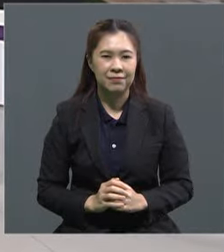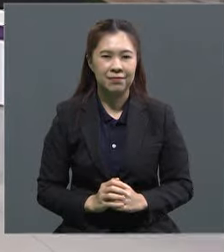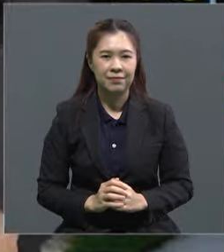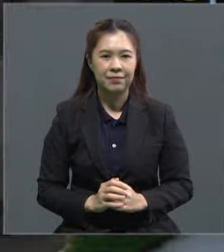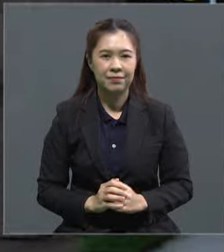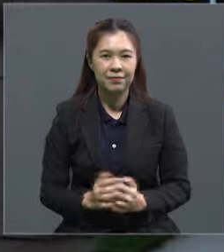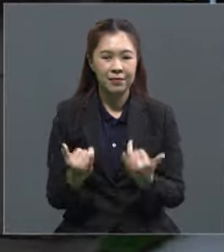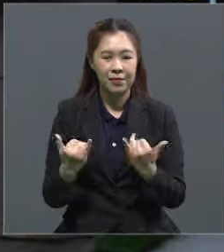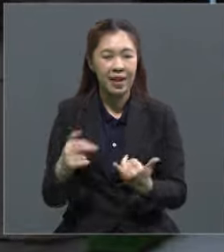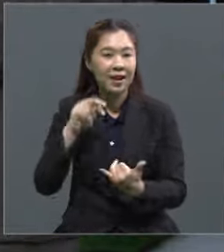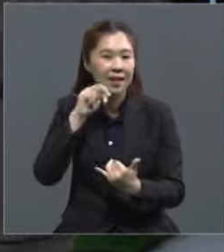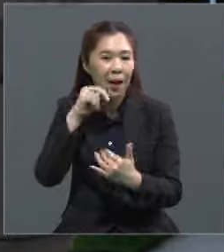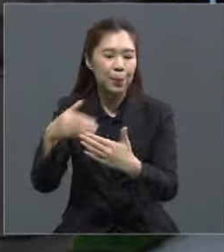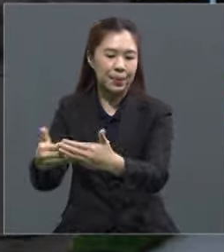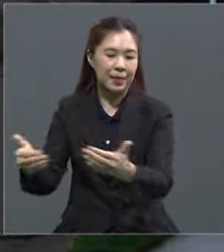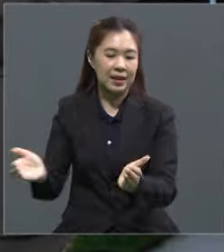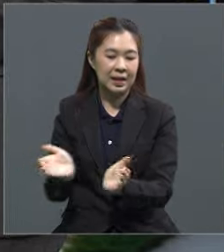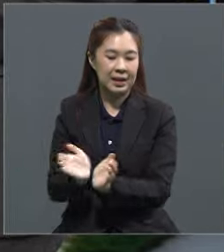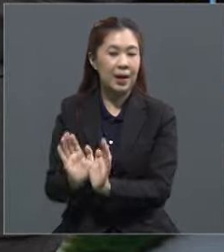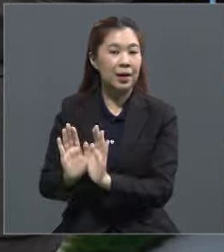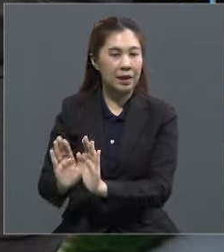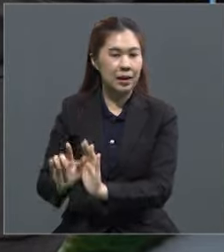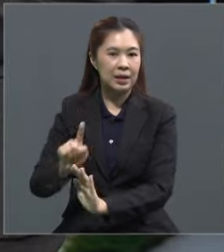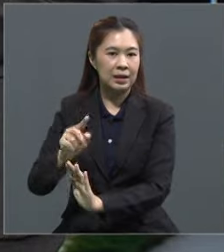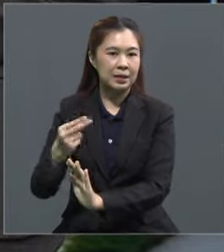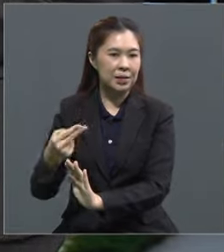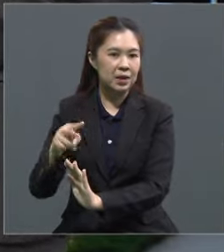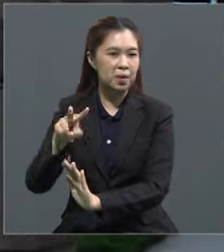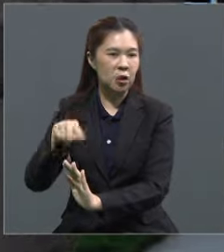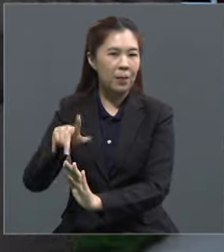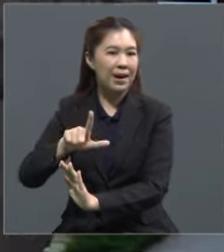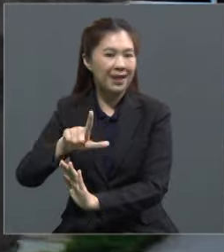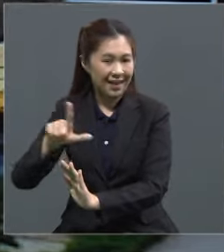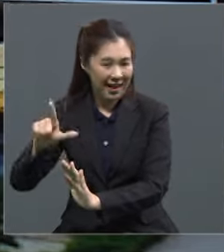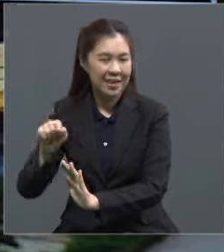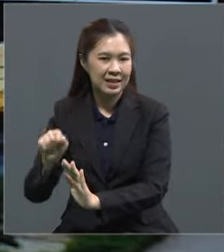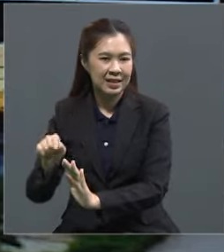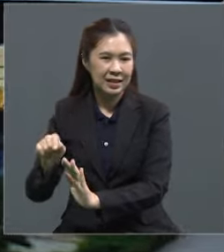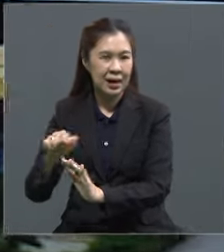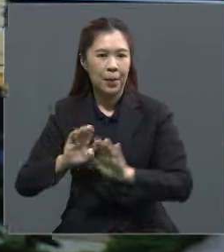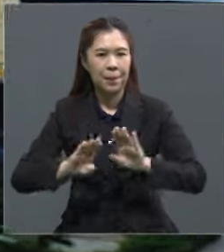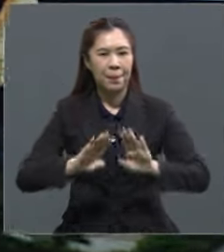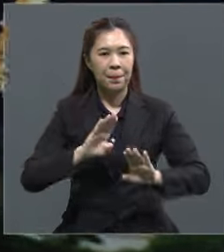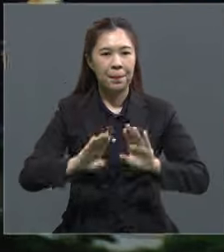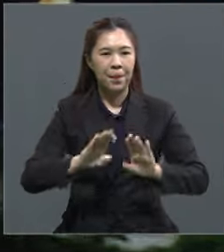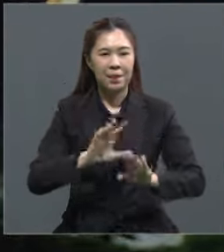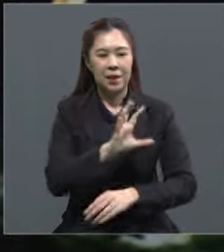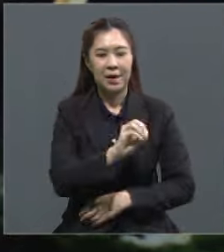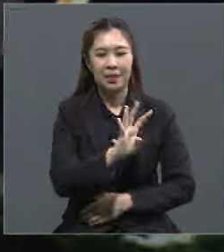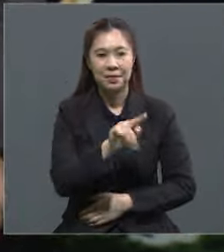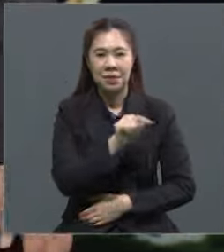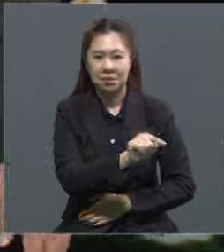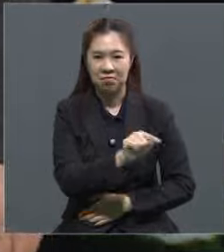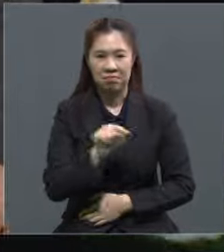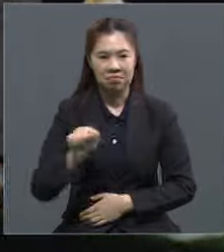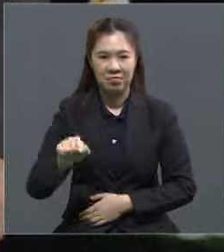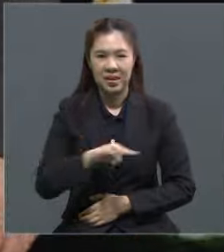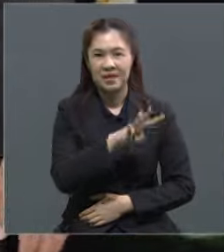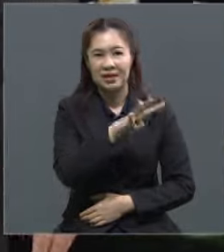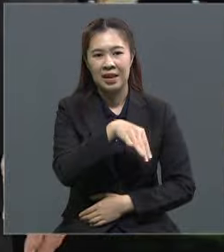สามารถที่จะเก็บกักน้ำได้อีกเนี่ยอีก 12,000กว่าล้านลูกบาทเมตถ้าเทียบกับปี 554คนละเรื่องเลยครับ